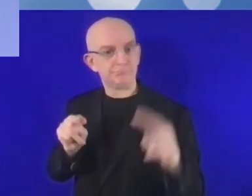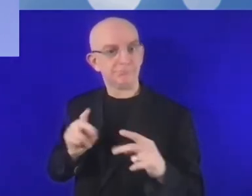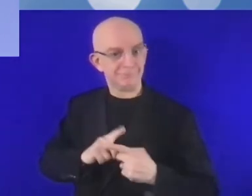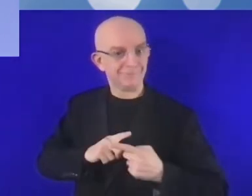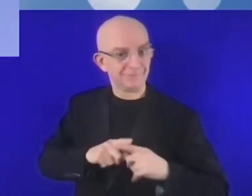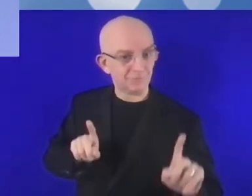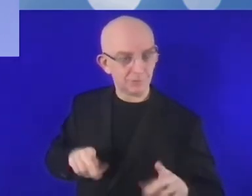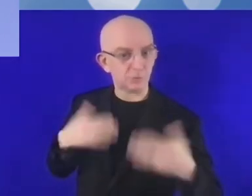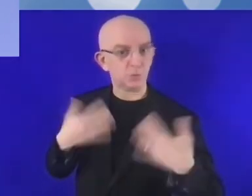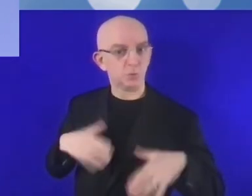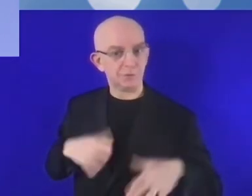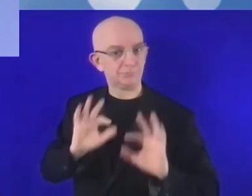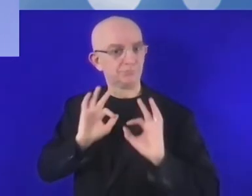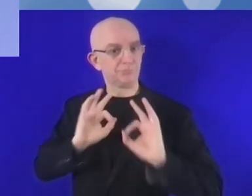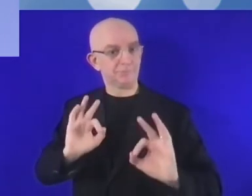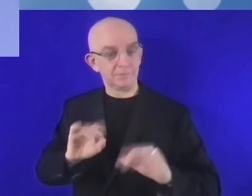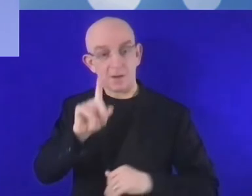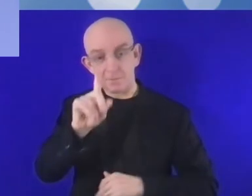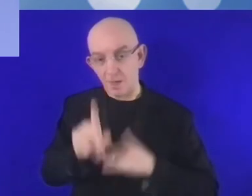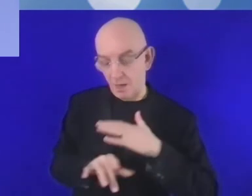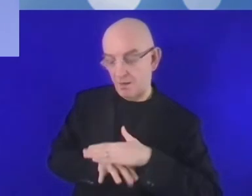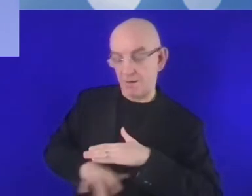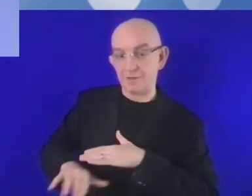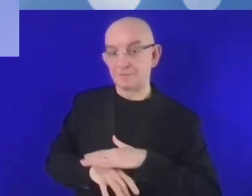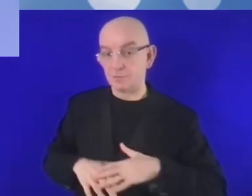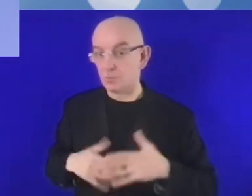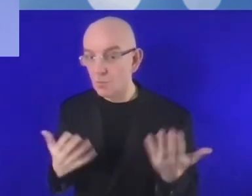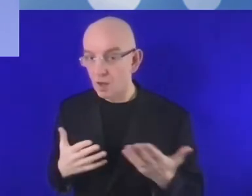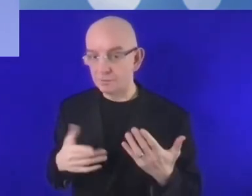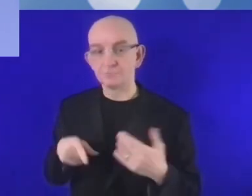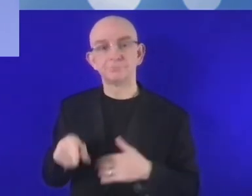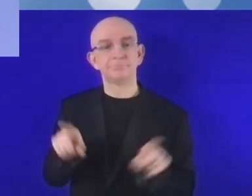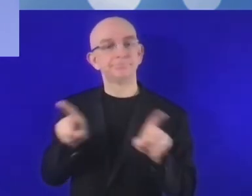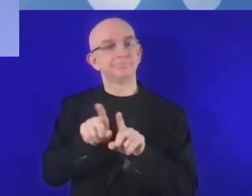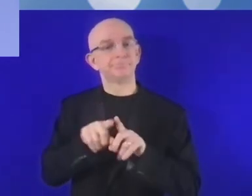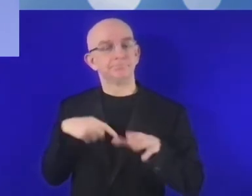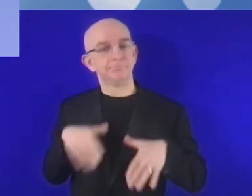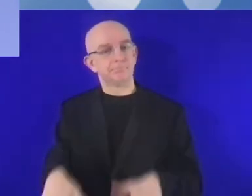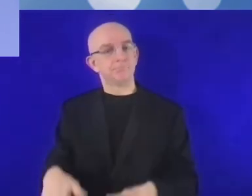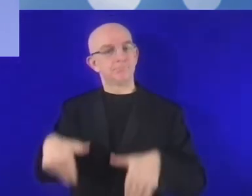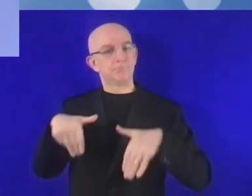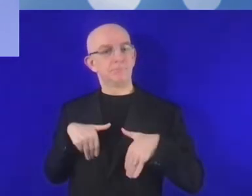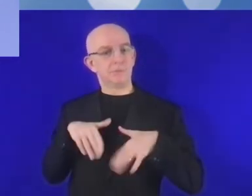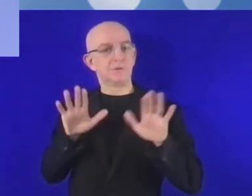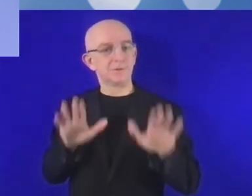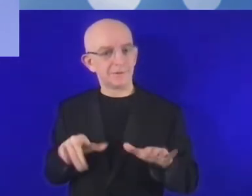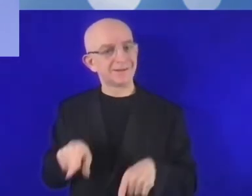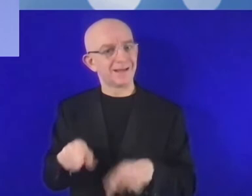الموسيقية فدائما يسمعان شيئا آخر، أي طبقة